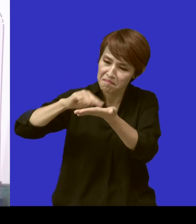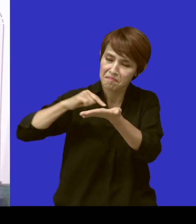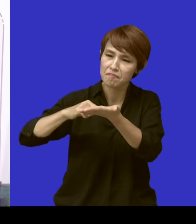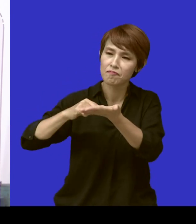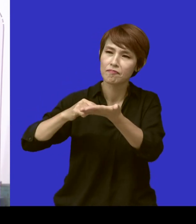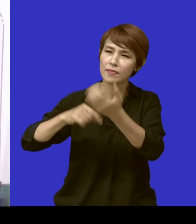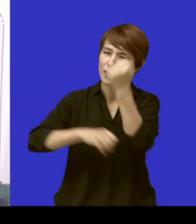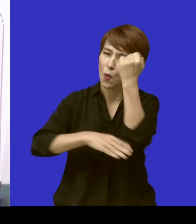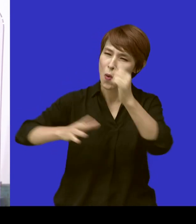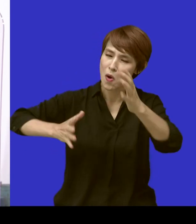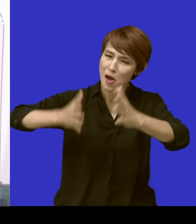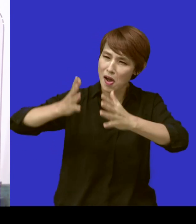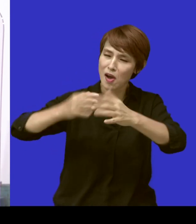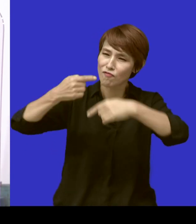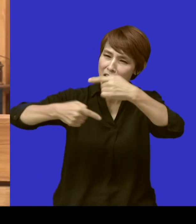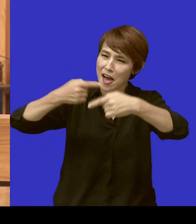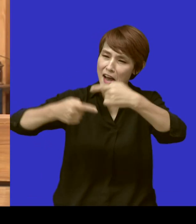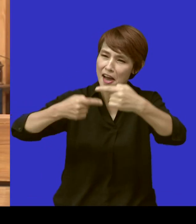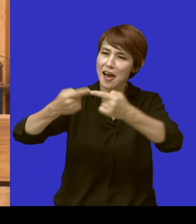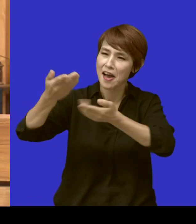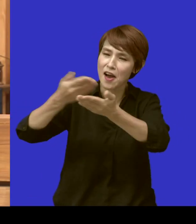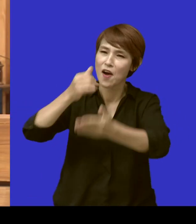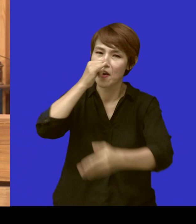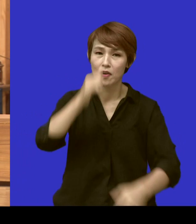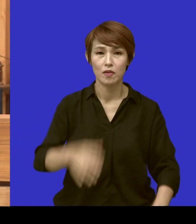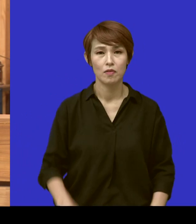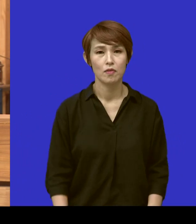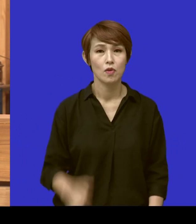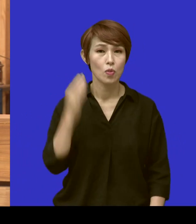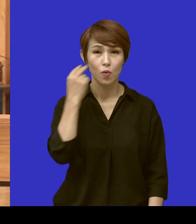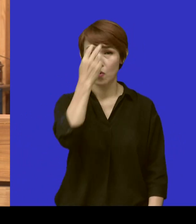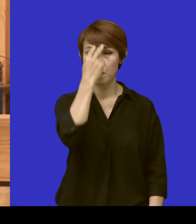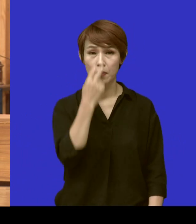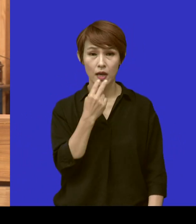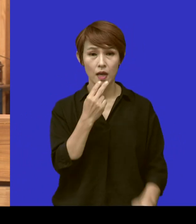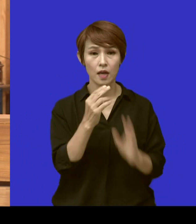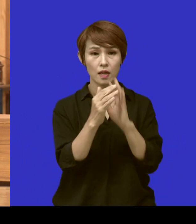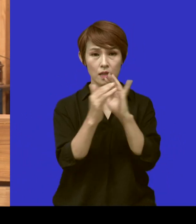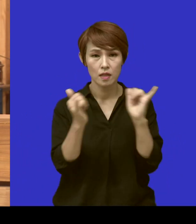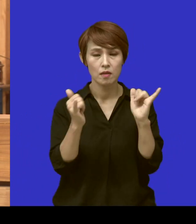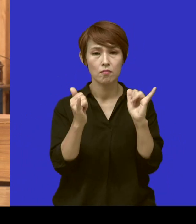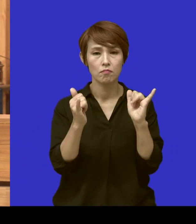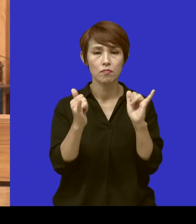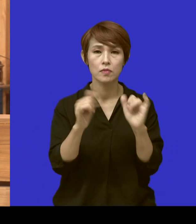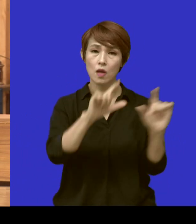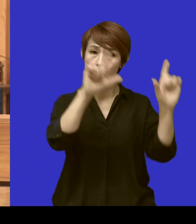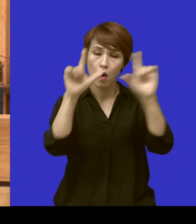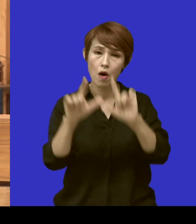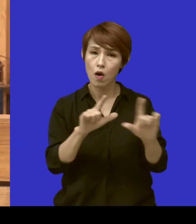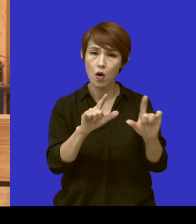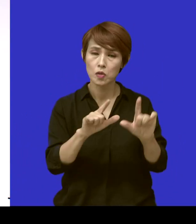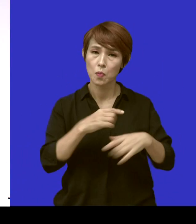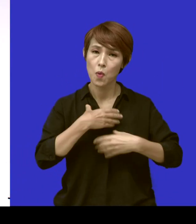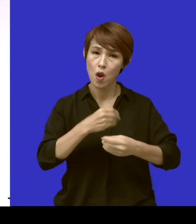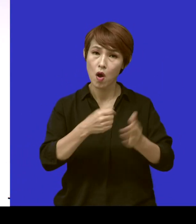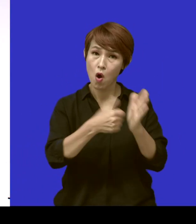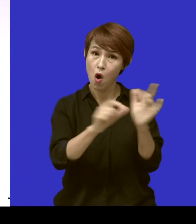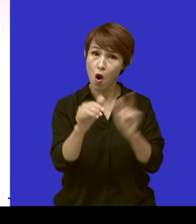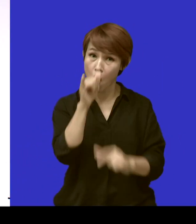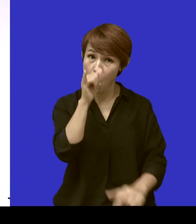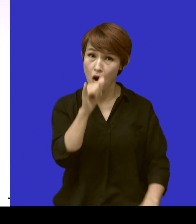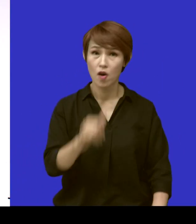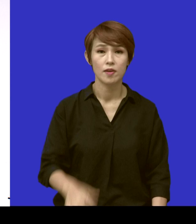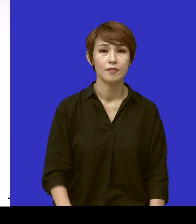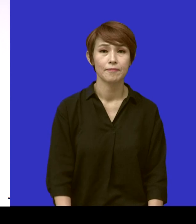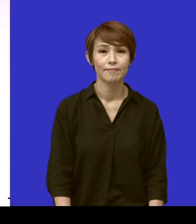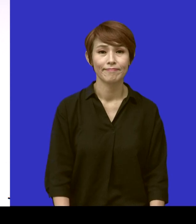그것으로 소통을 했습니다. 네. 뭐 이렇게 농맹인들이 사용하기에 좀 편리한 그런 도구들이 또 따로 있나요?